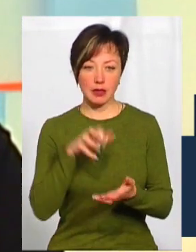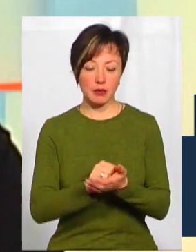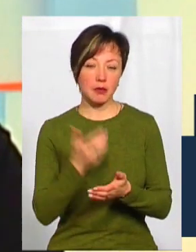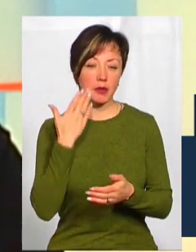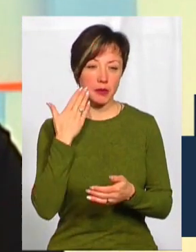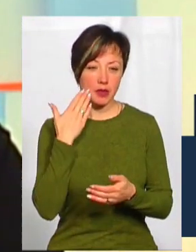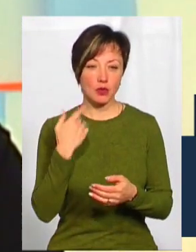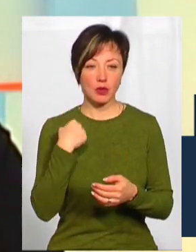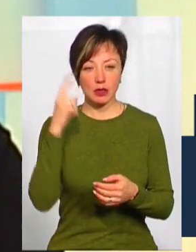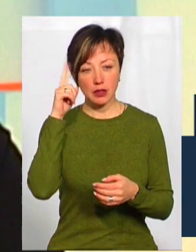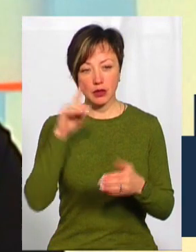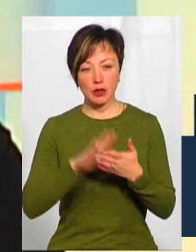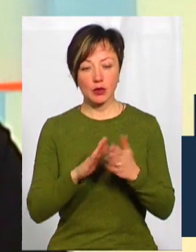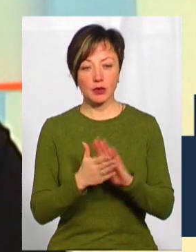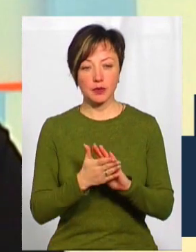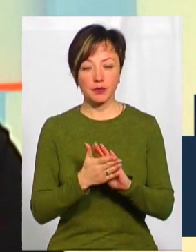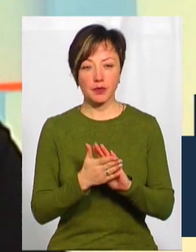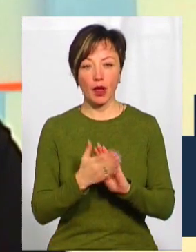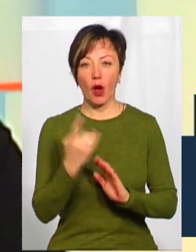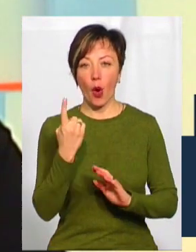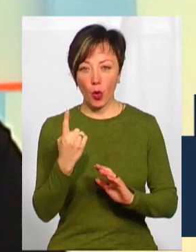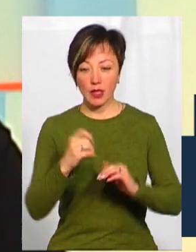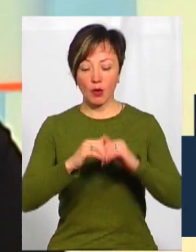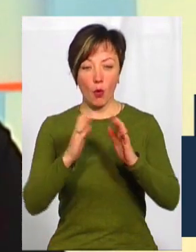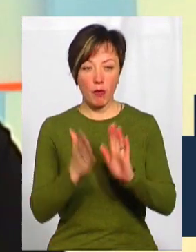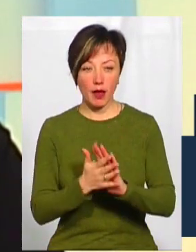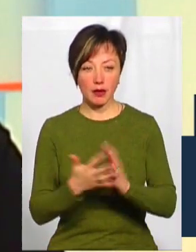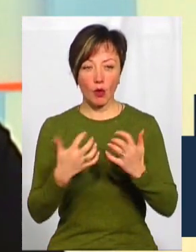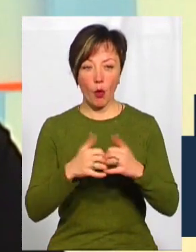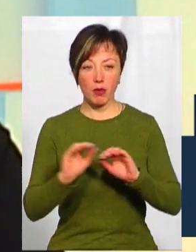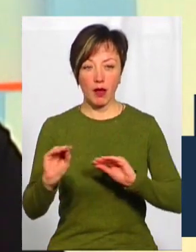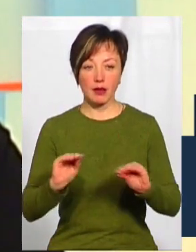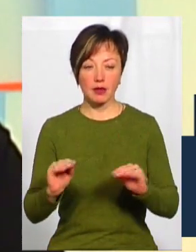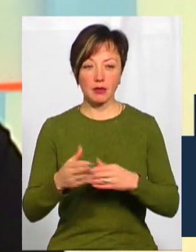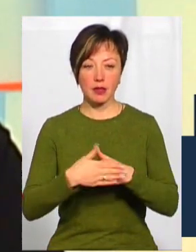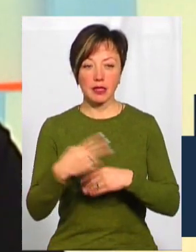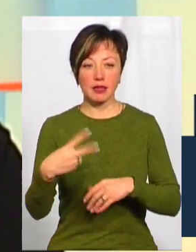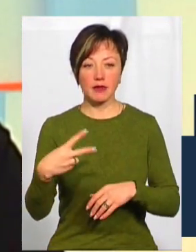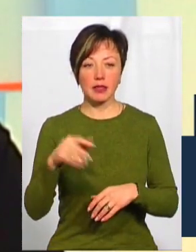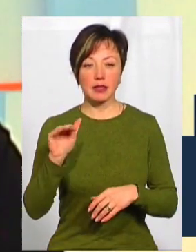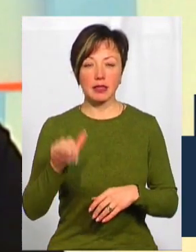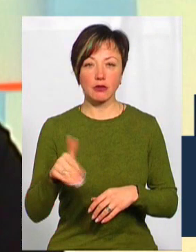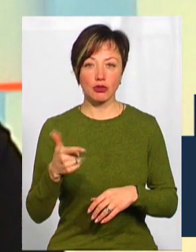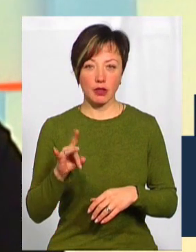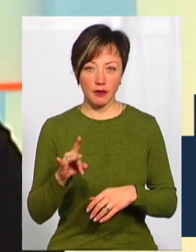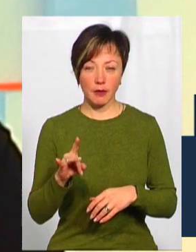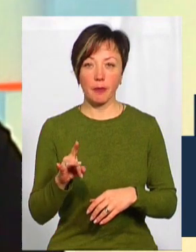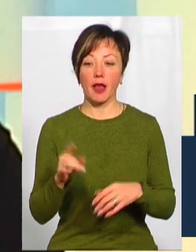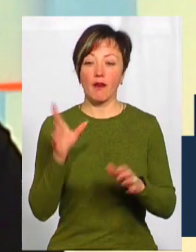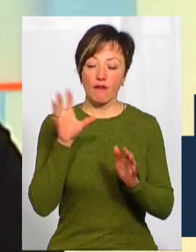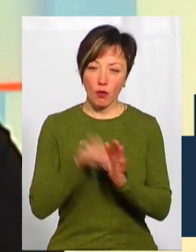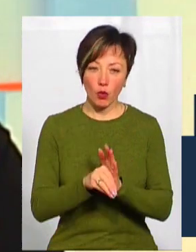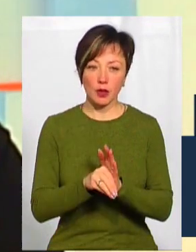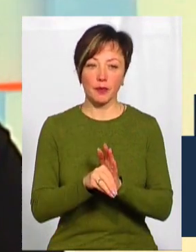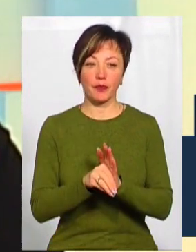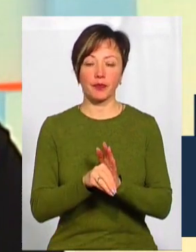ну, приблизно так. Я володію ситуацією. Один комплект обладнання це біля 20 тисяч гривень. Тобто, сюди